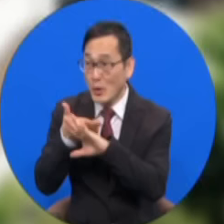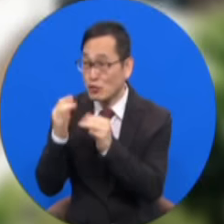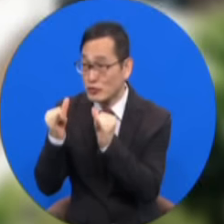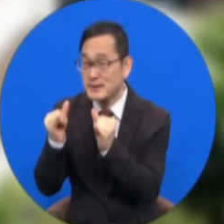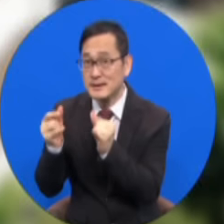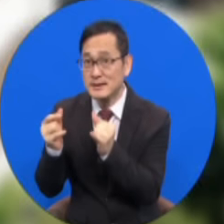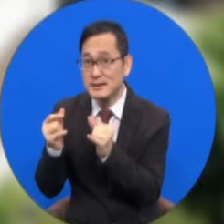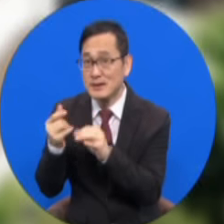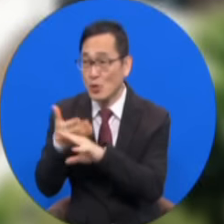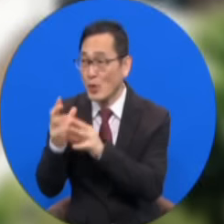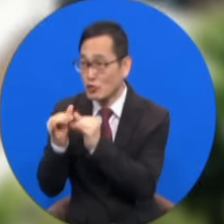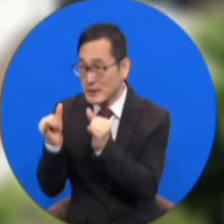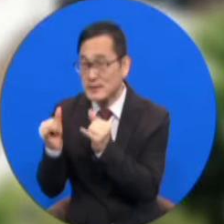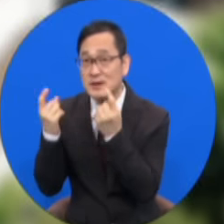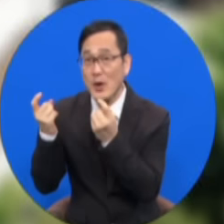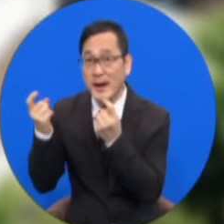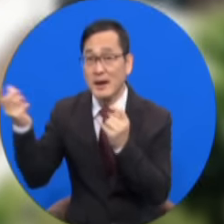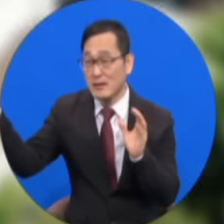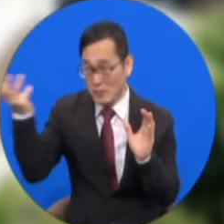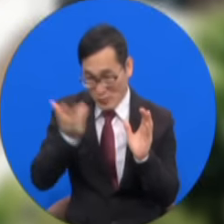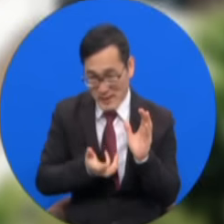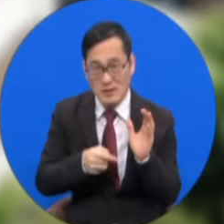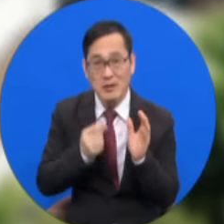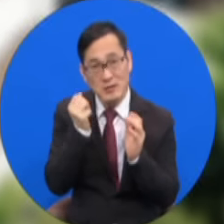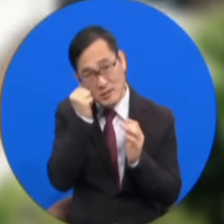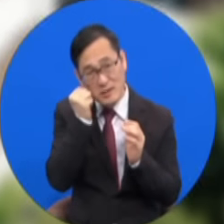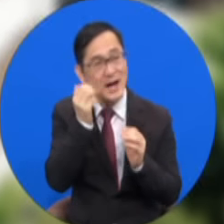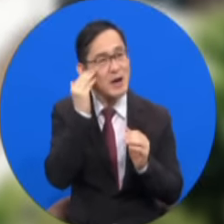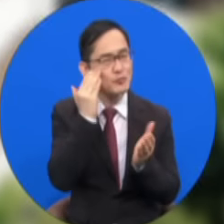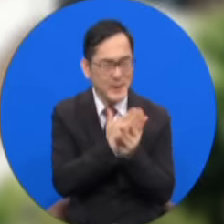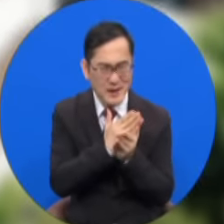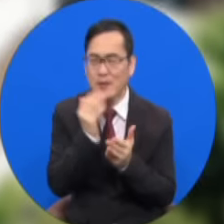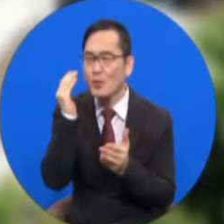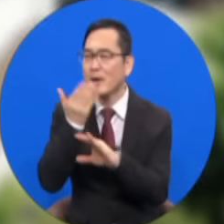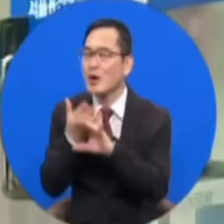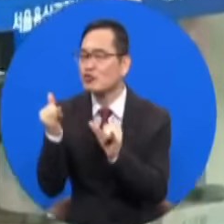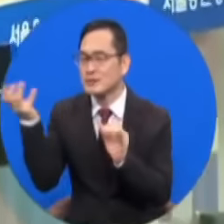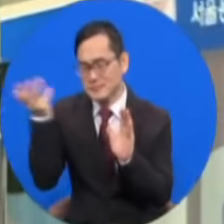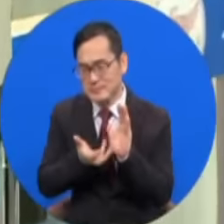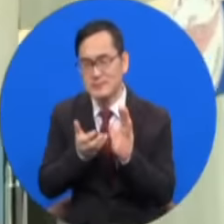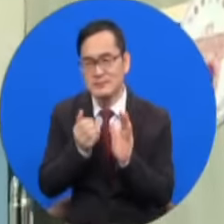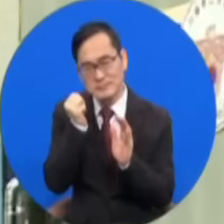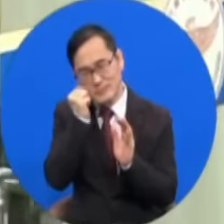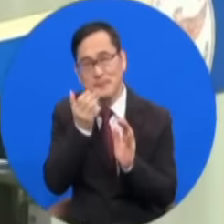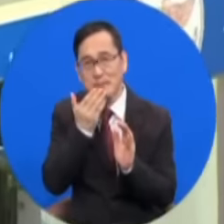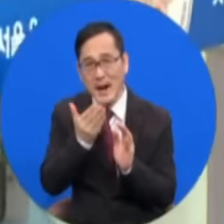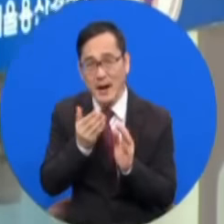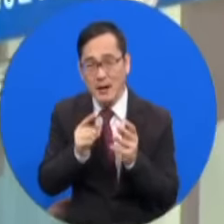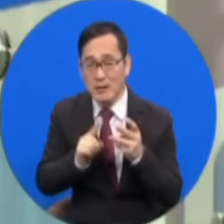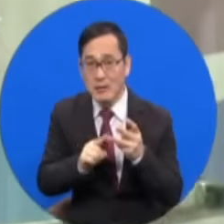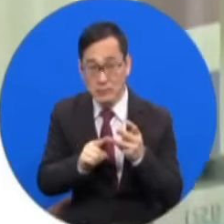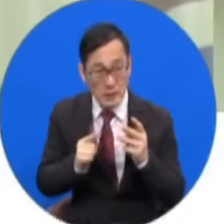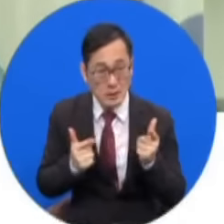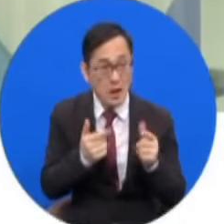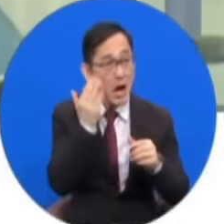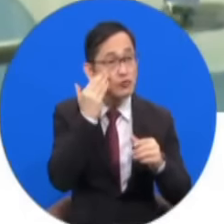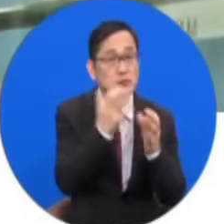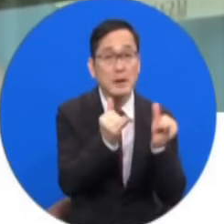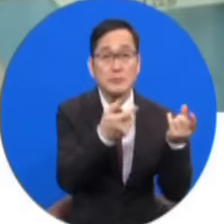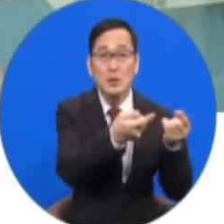영업한게 아니니까 이것도 아니고 그다음 관광진흥법에 한옥 체험 그 업이 있거든요 그런데 우리가 봤다시피